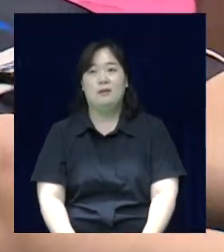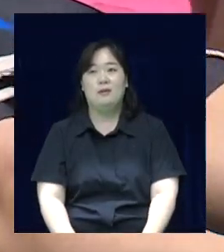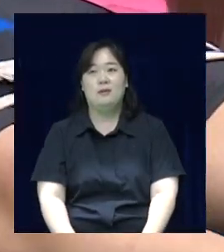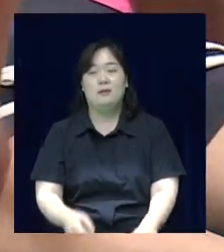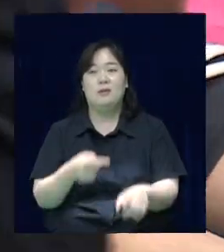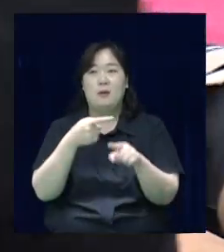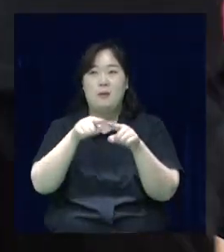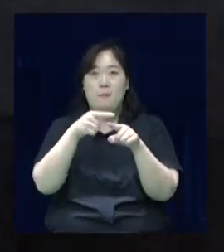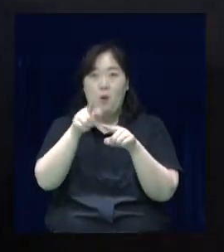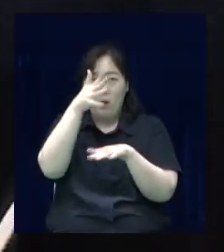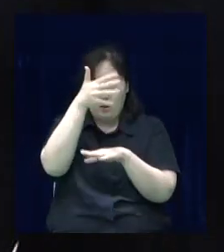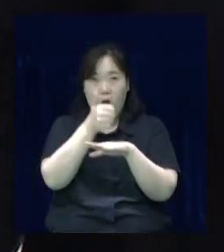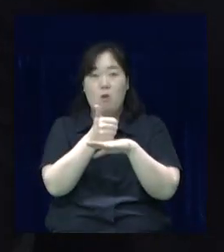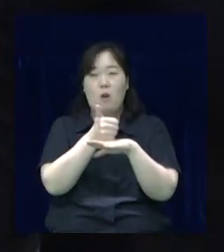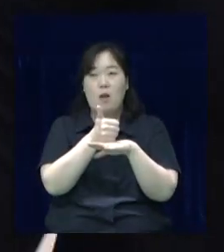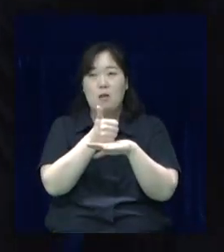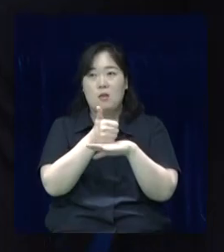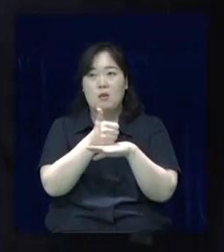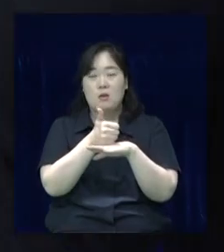이동명의 2차 시도